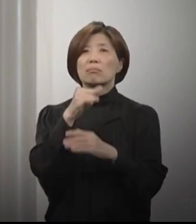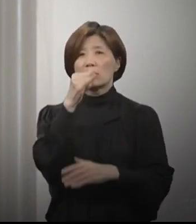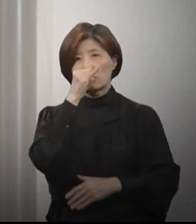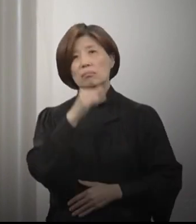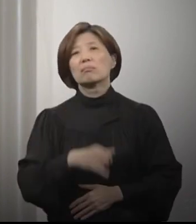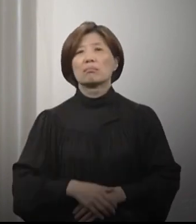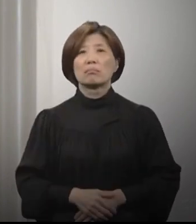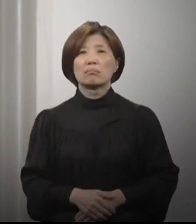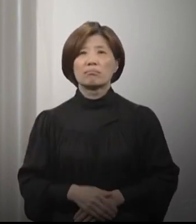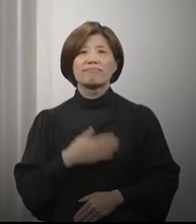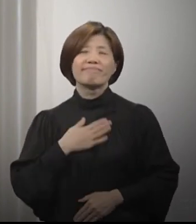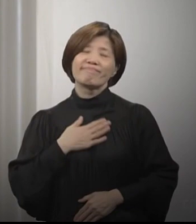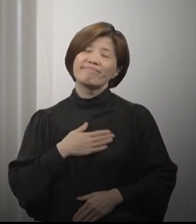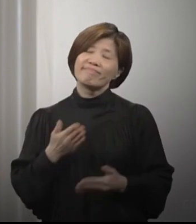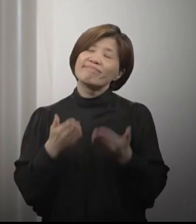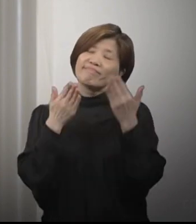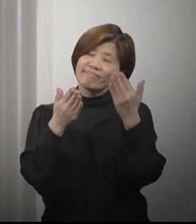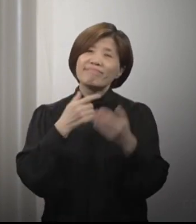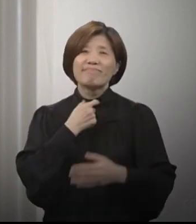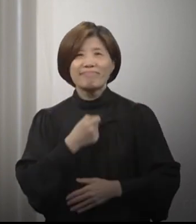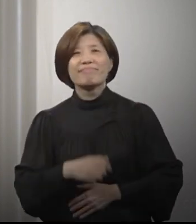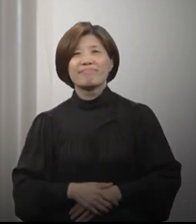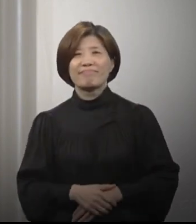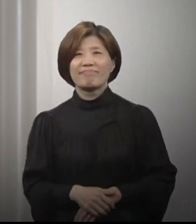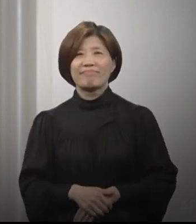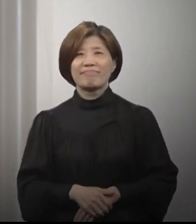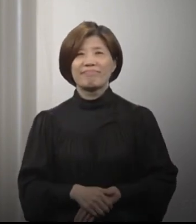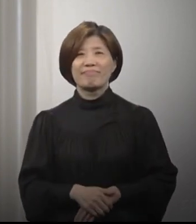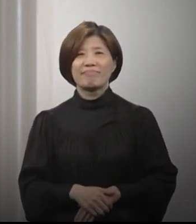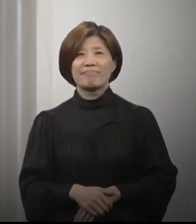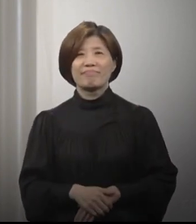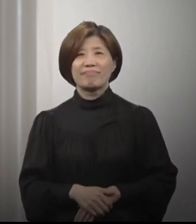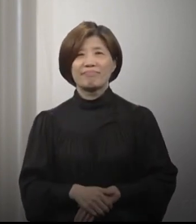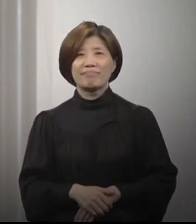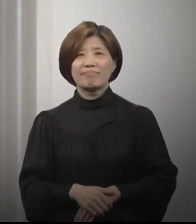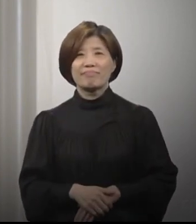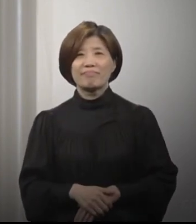맺었음을 여러분들에게 알려드리고자 합니다.